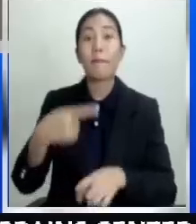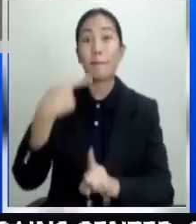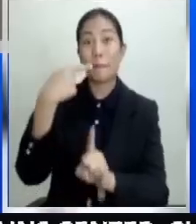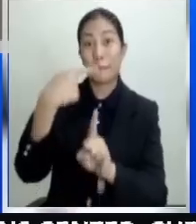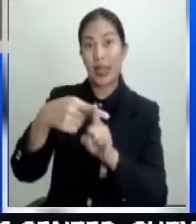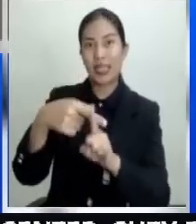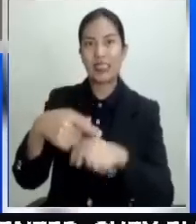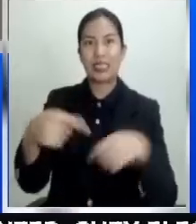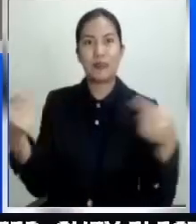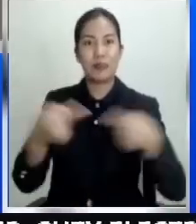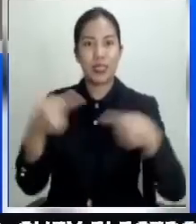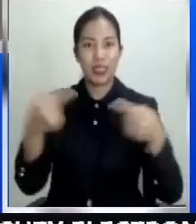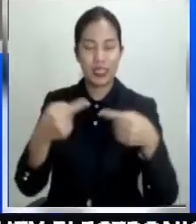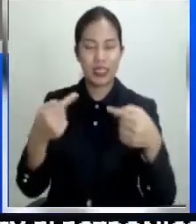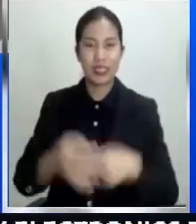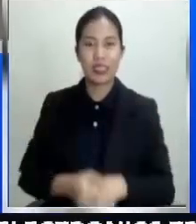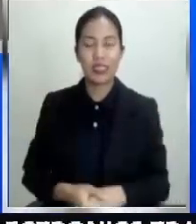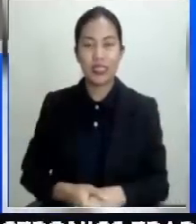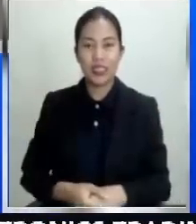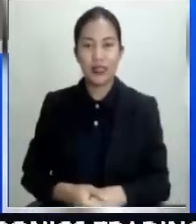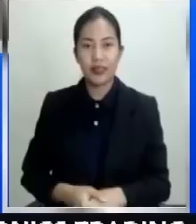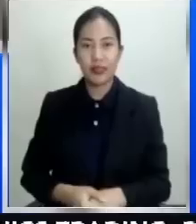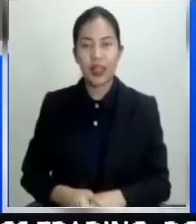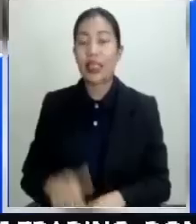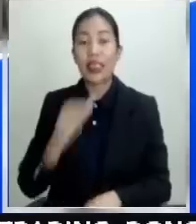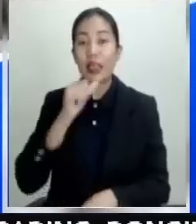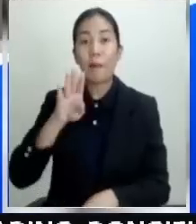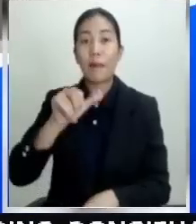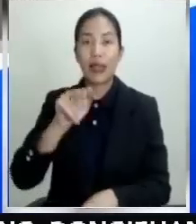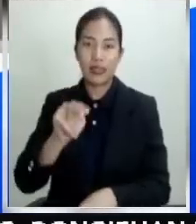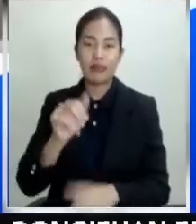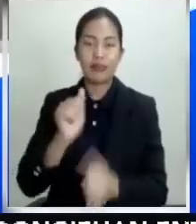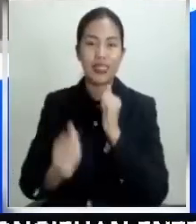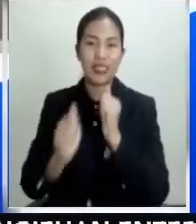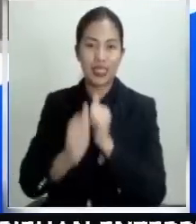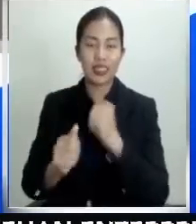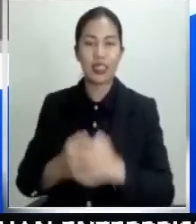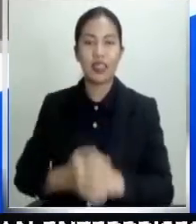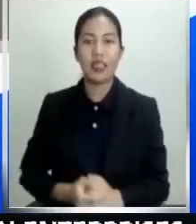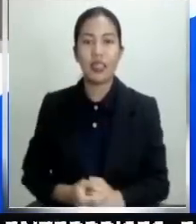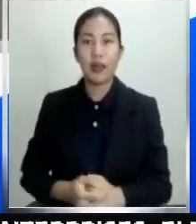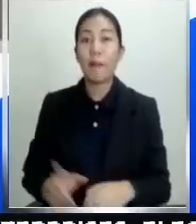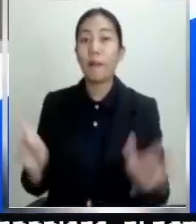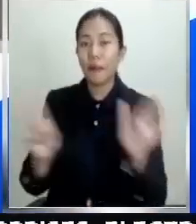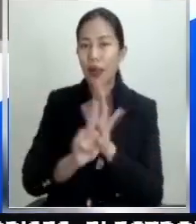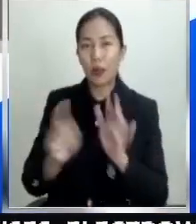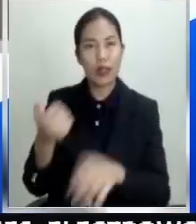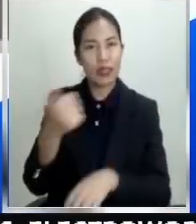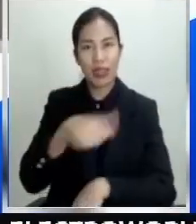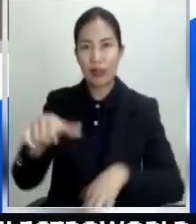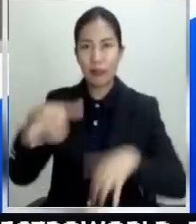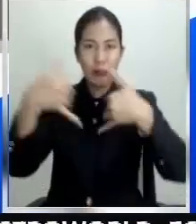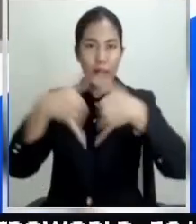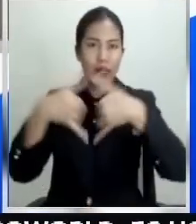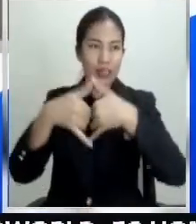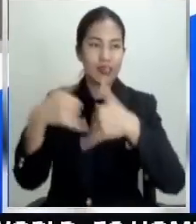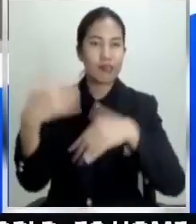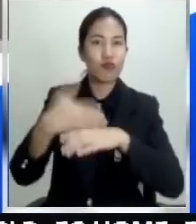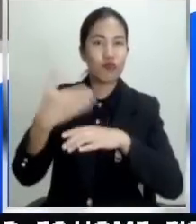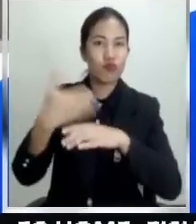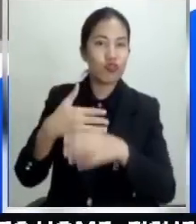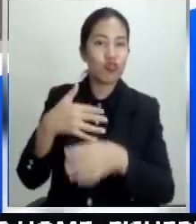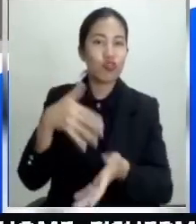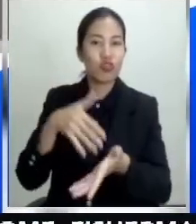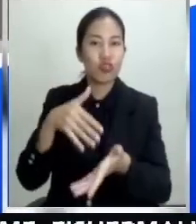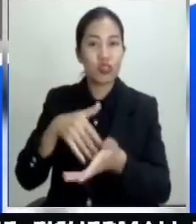ang band ang lato-lato sa paaralan, bawal naman ang kahit anong laro ang pwedeng maging hadlang sa pag-aaral kasama ang